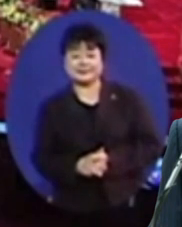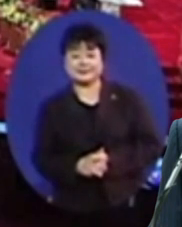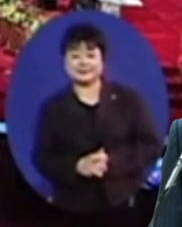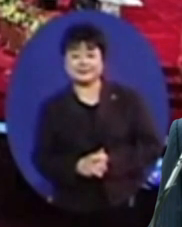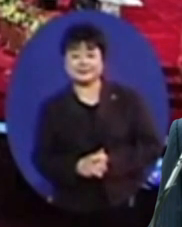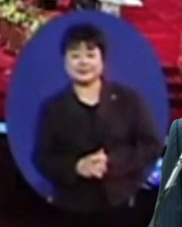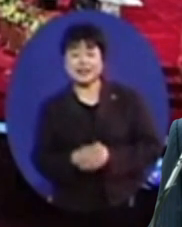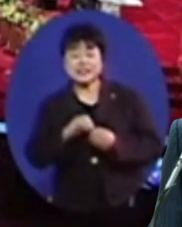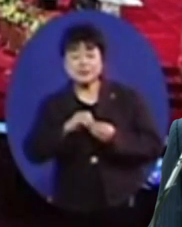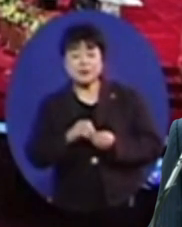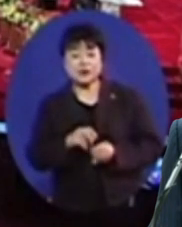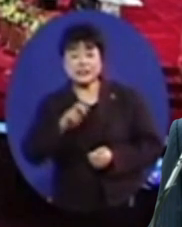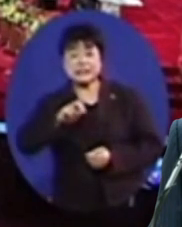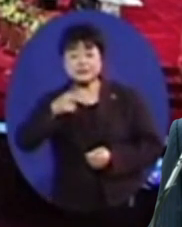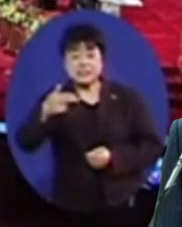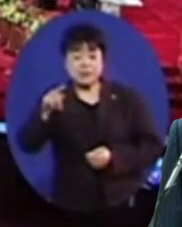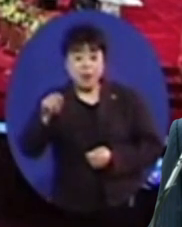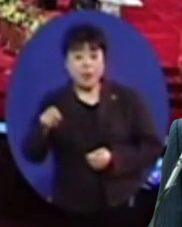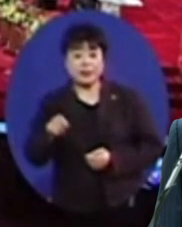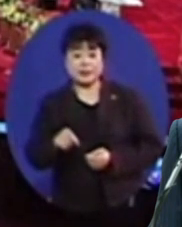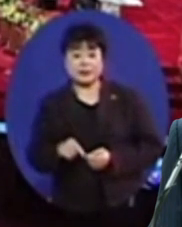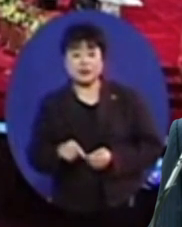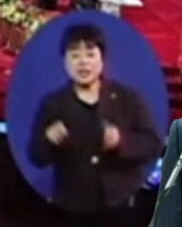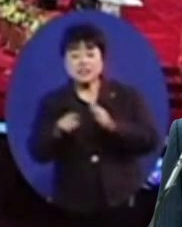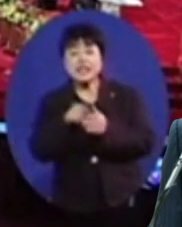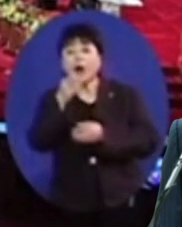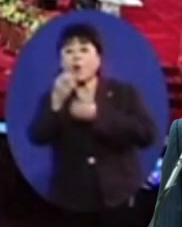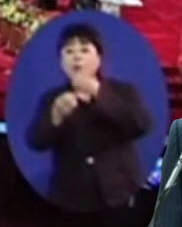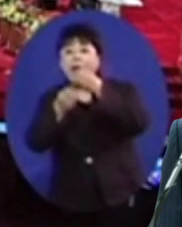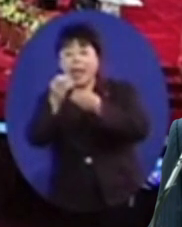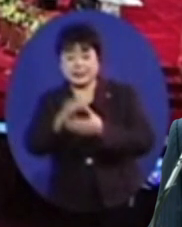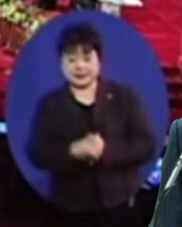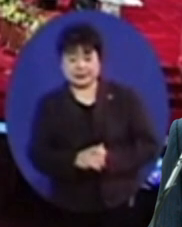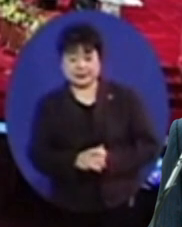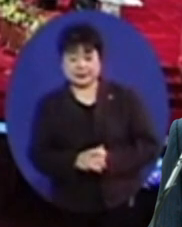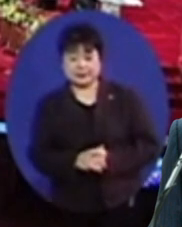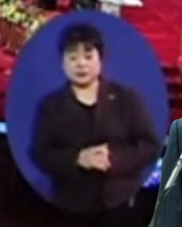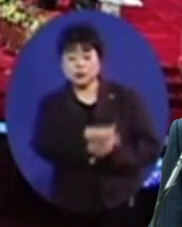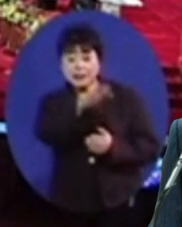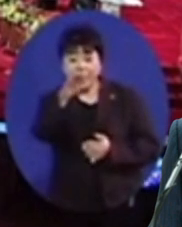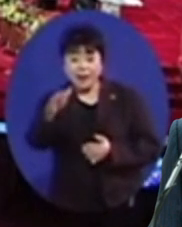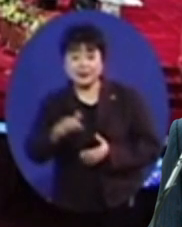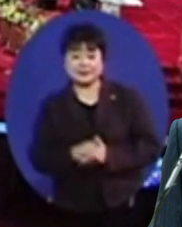시편 27편이 바로 우리들의 신앙 고백인 것입니다. 우리가